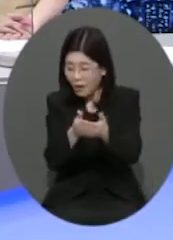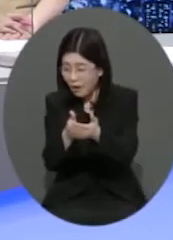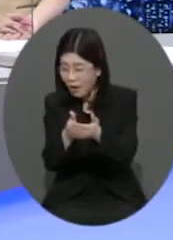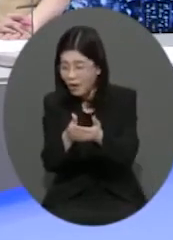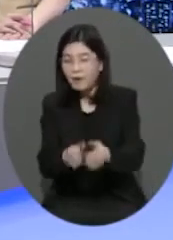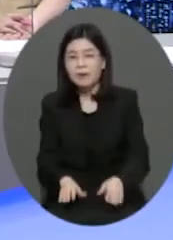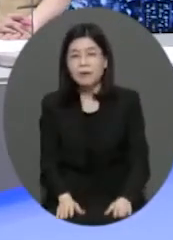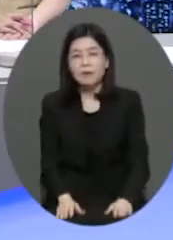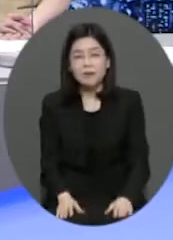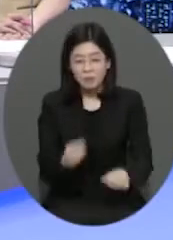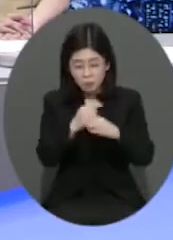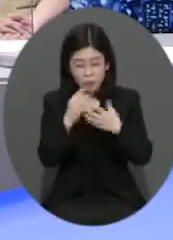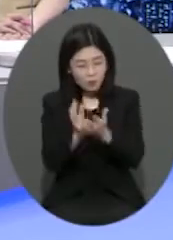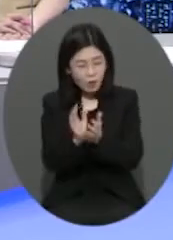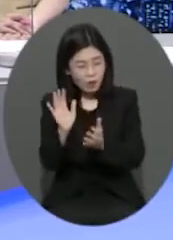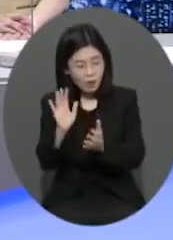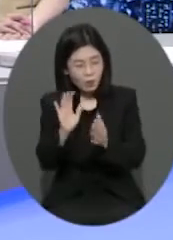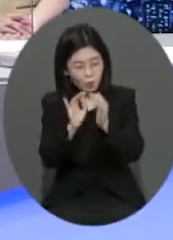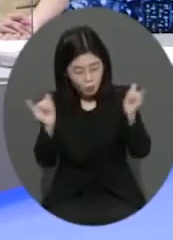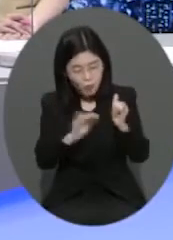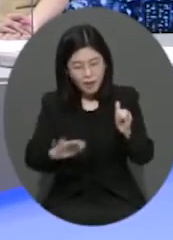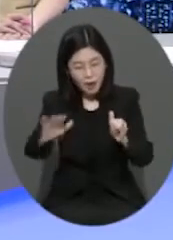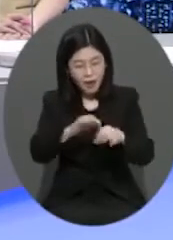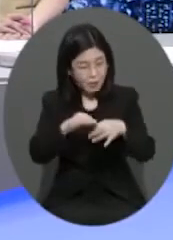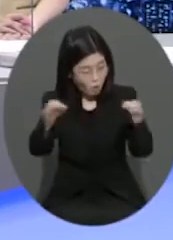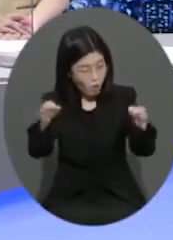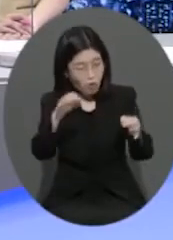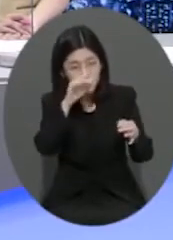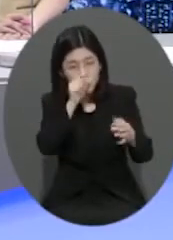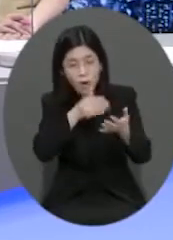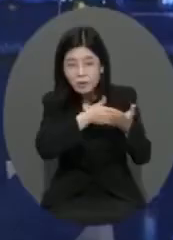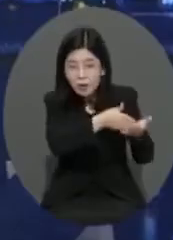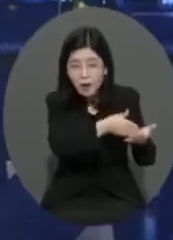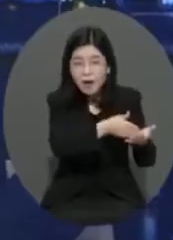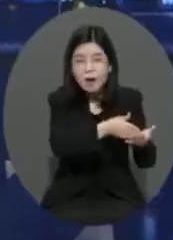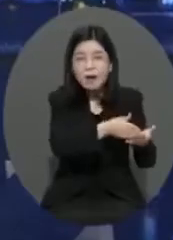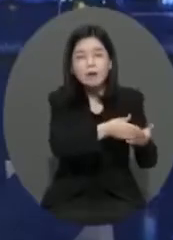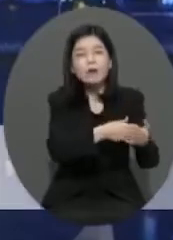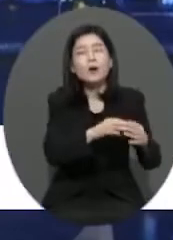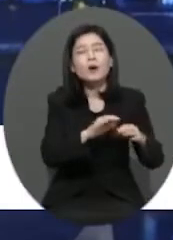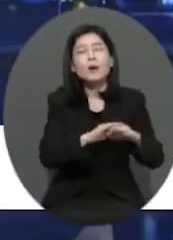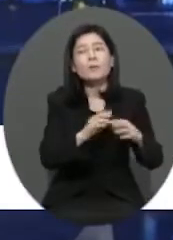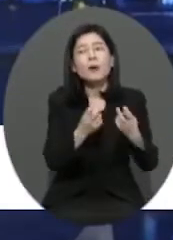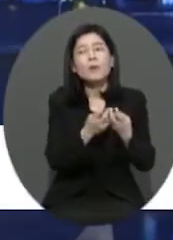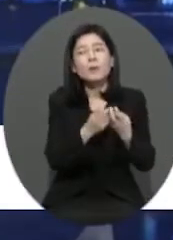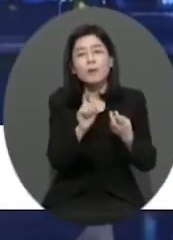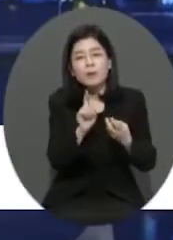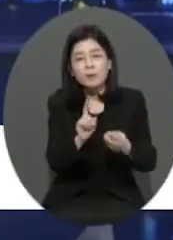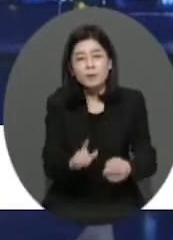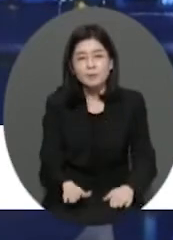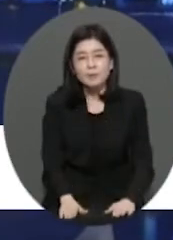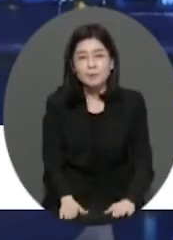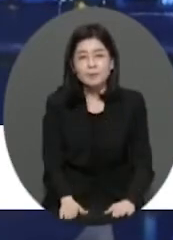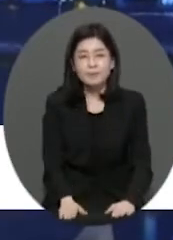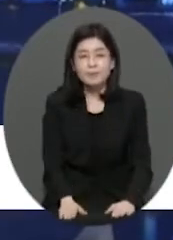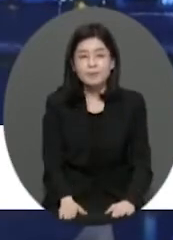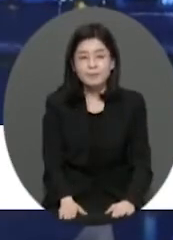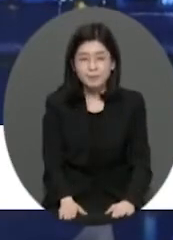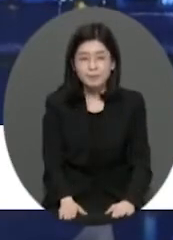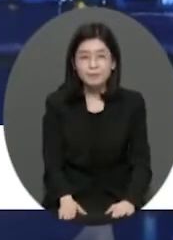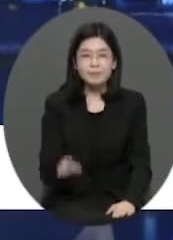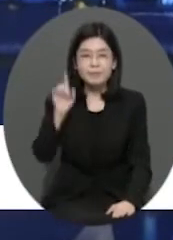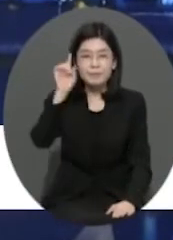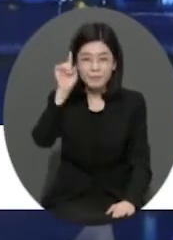같은데 이 부분을 이제 어떻게 또 돌파를 해나갈 건가요 어 내일과 양일간에 거쳐서 있는 예